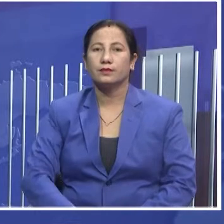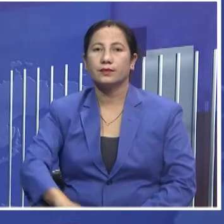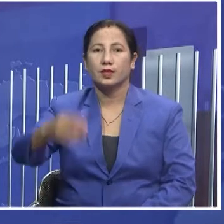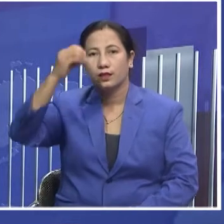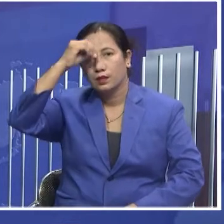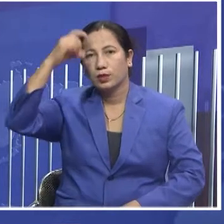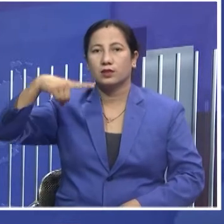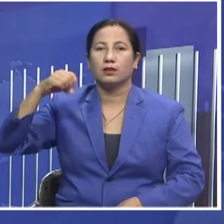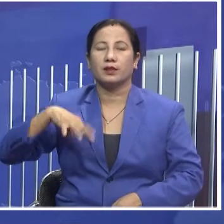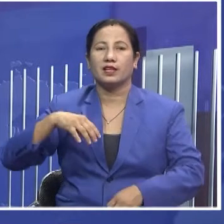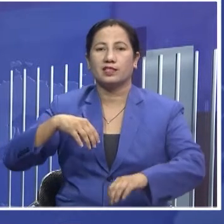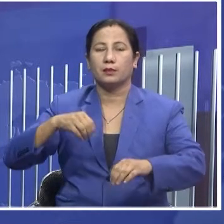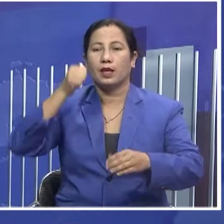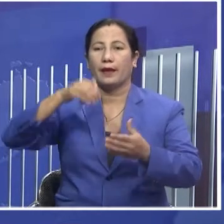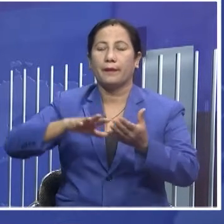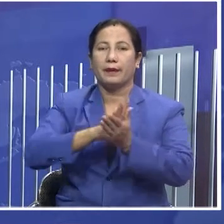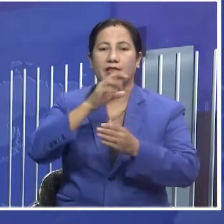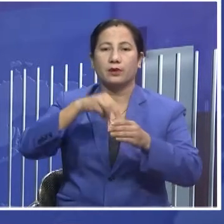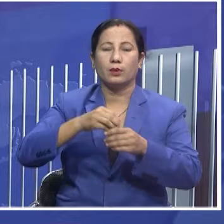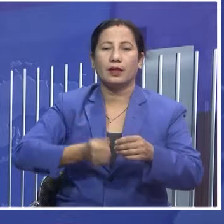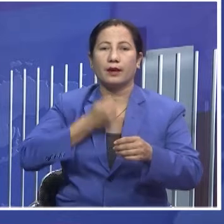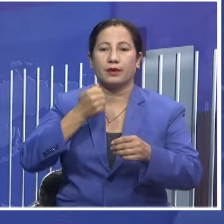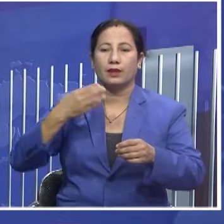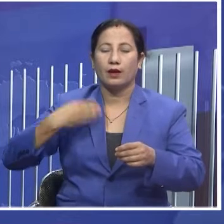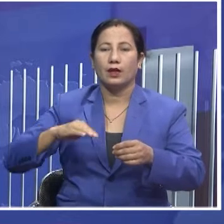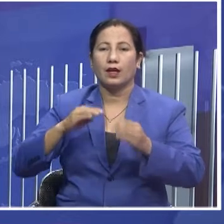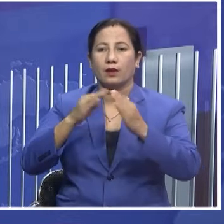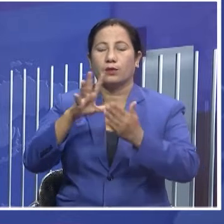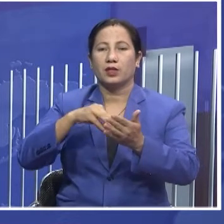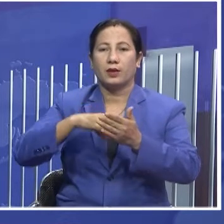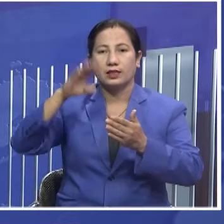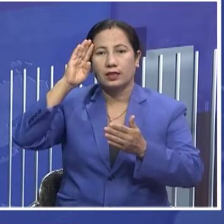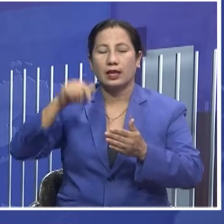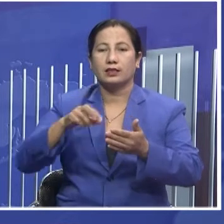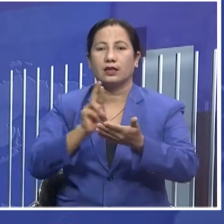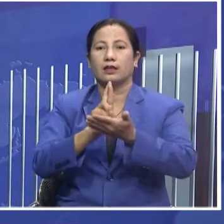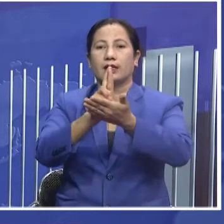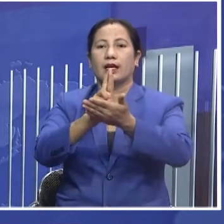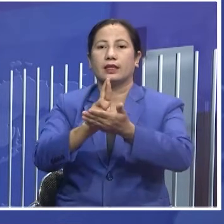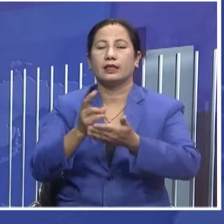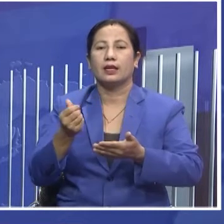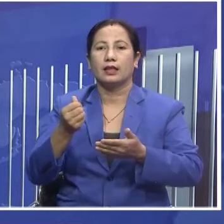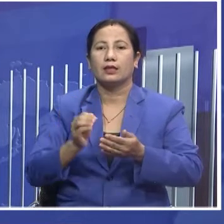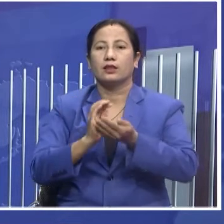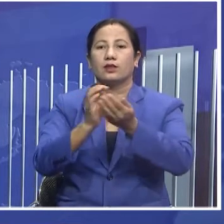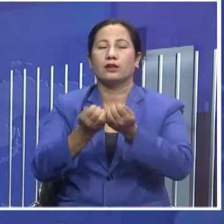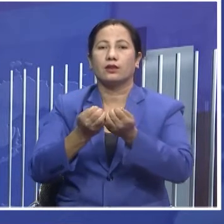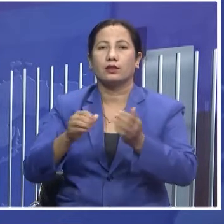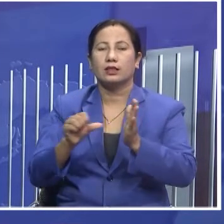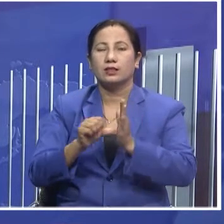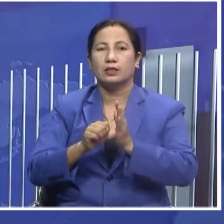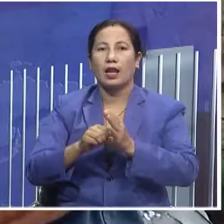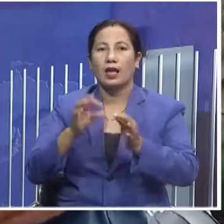पश्चिम नवलपरासीमा बाढीमा डुबेर आफन्त गुमाएका परिवारलाई सरकारले आज राहत बापतको आर्थिक सहयोग गरेको छ। जिल्ला